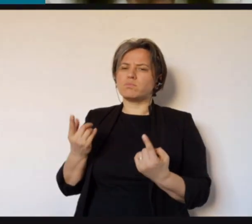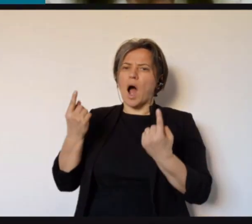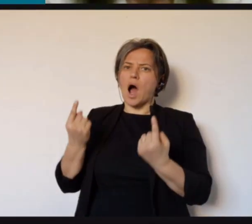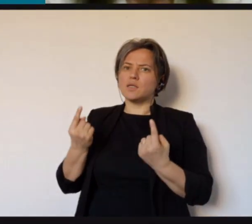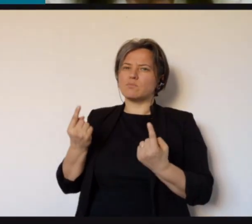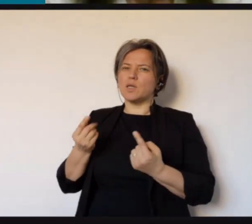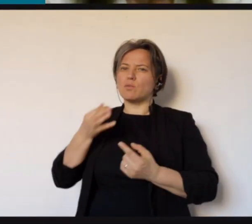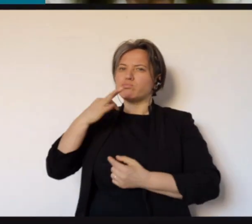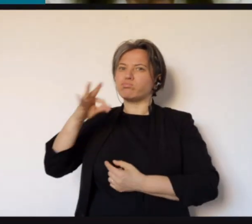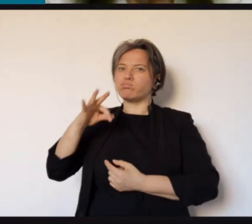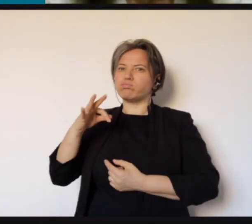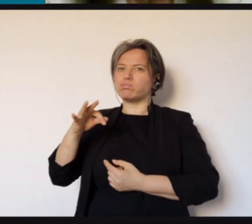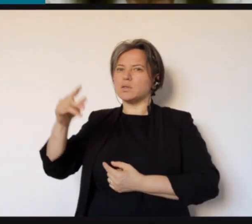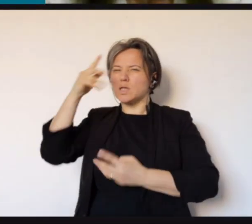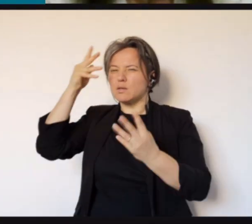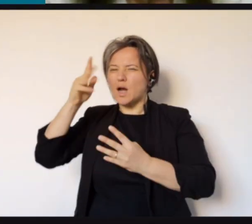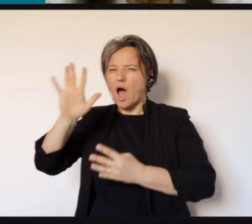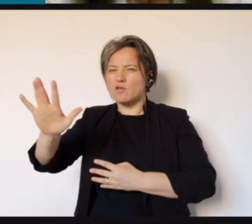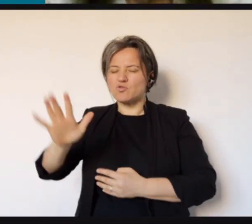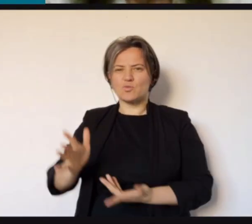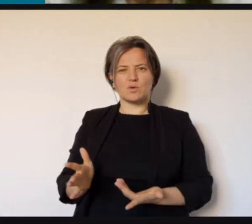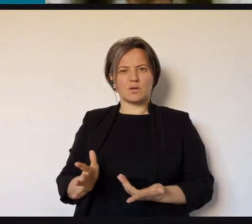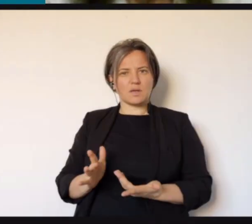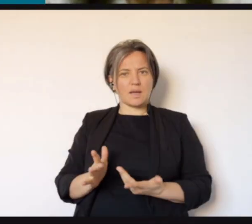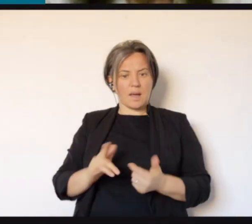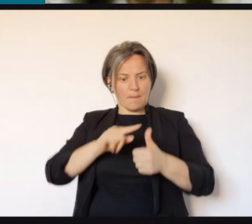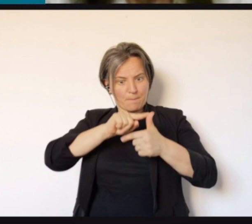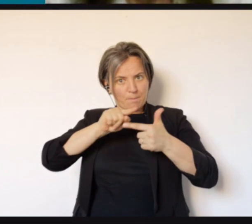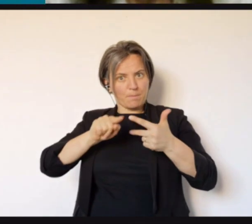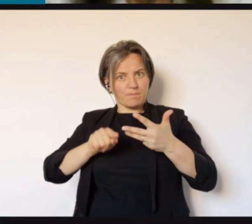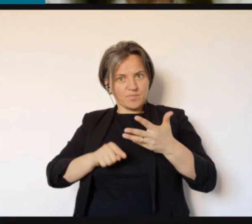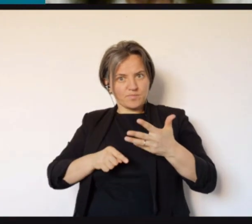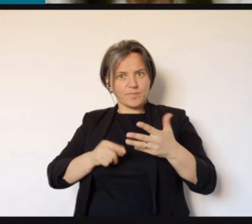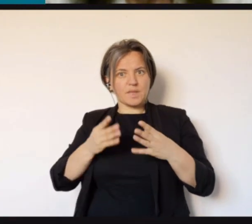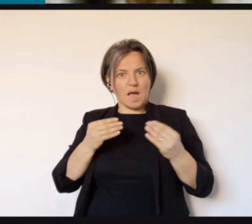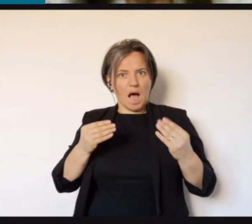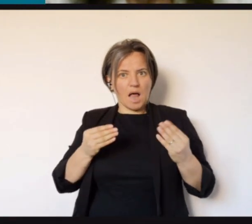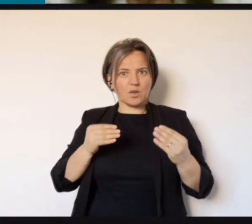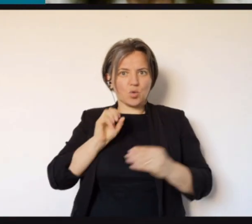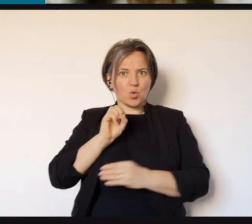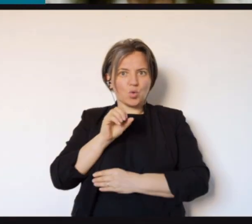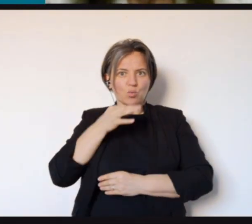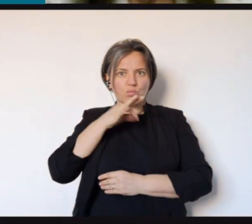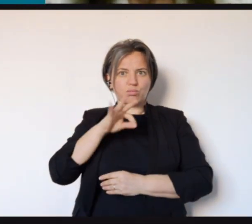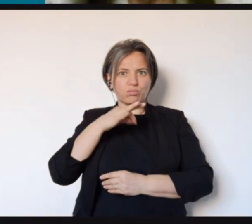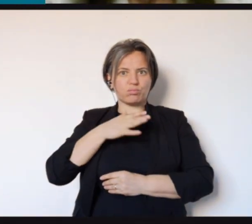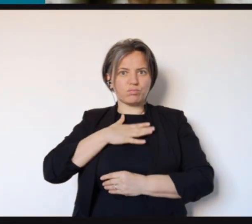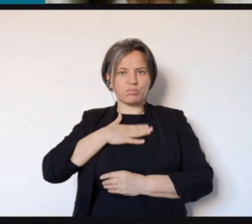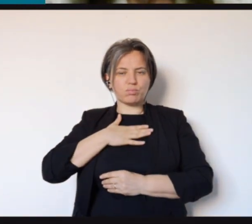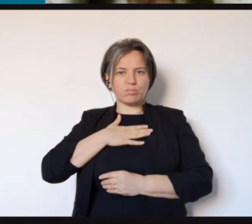di aspettare un attimo. C'è tutta una serie di aspetti che